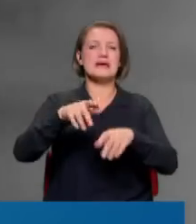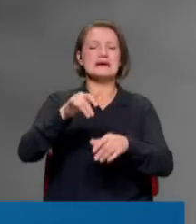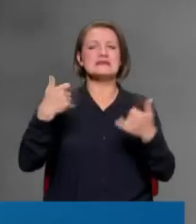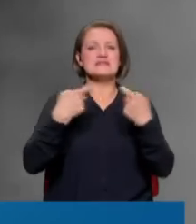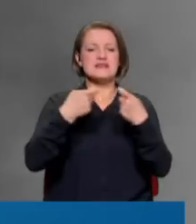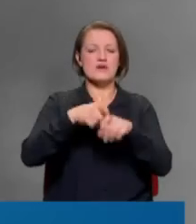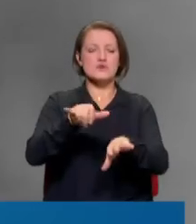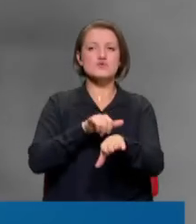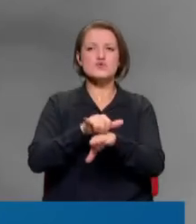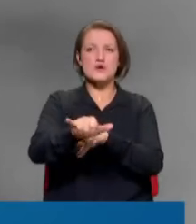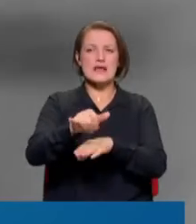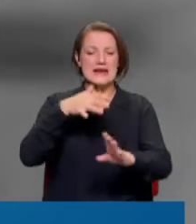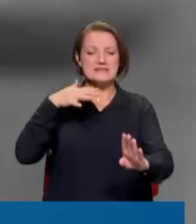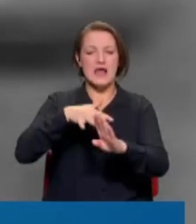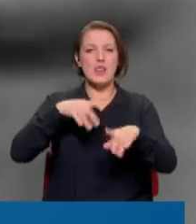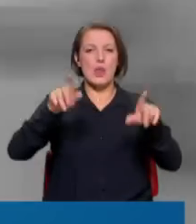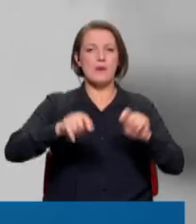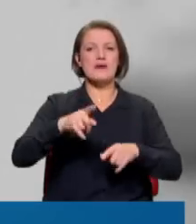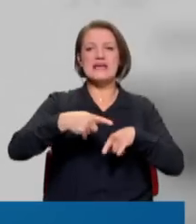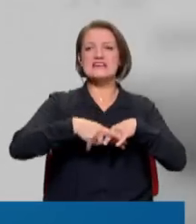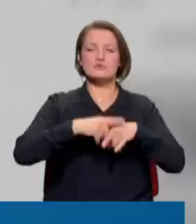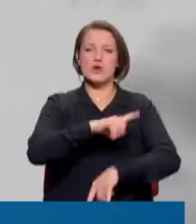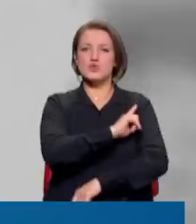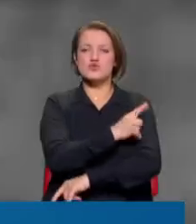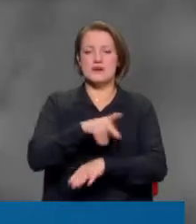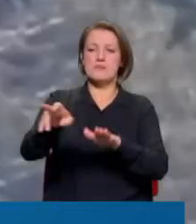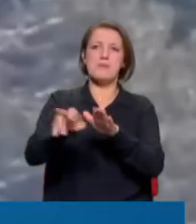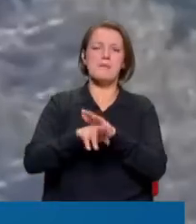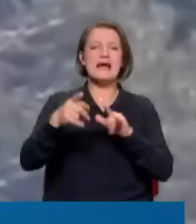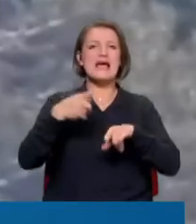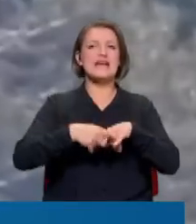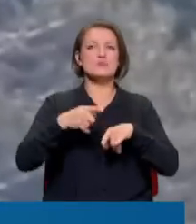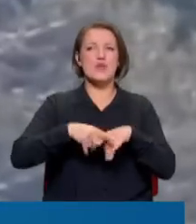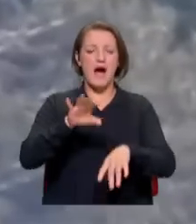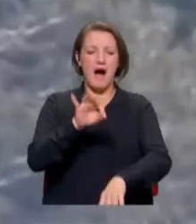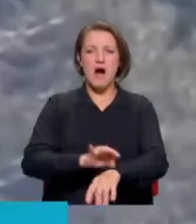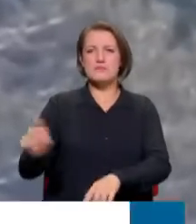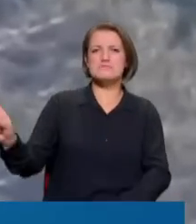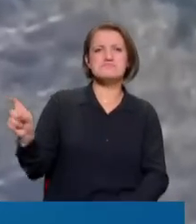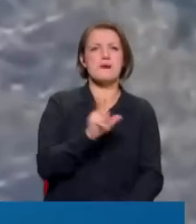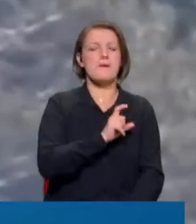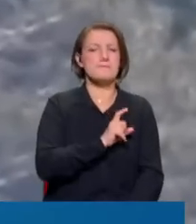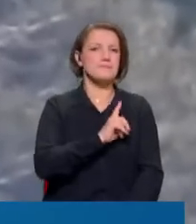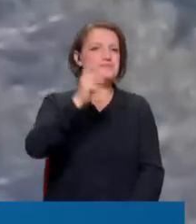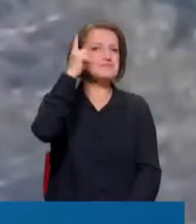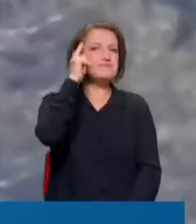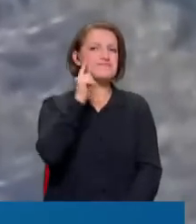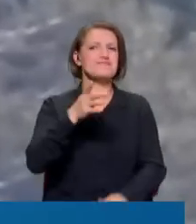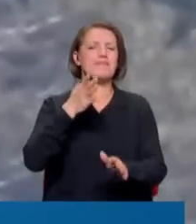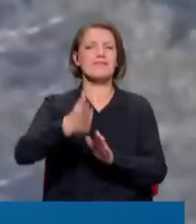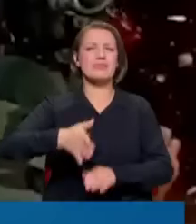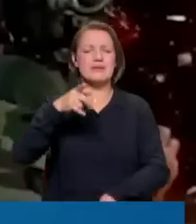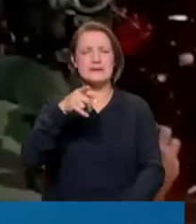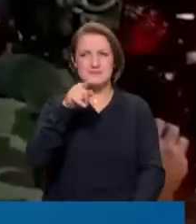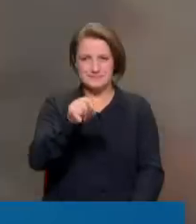uçakları da sınırda saldırı düzenleyen Hizbullah güçlerini vurdu hizbullah'tan anında karşılık geldi İsrail tanklarına ve